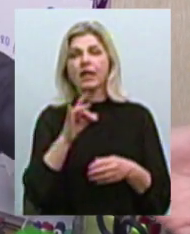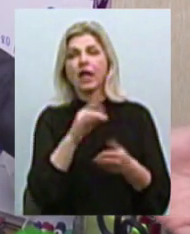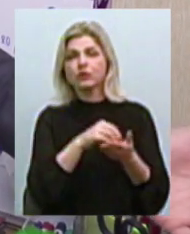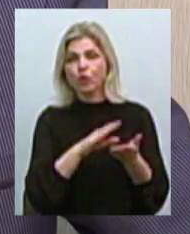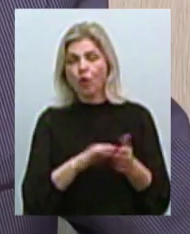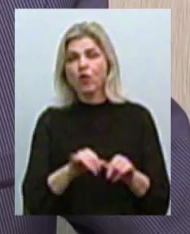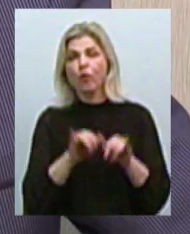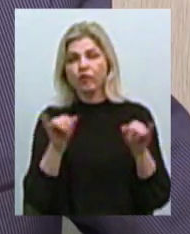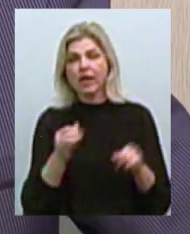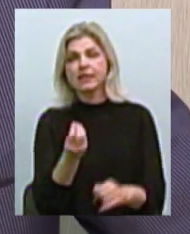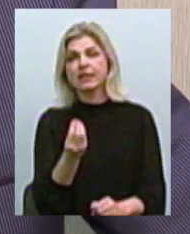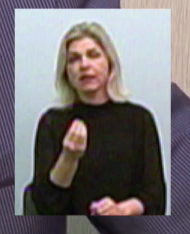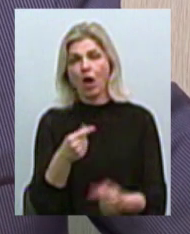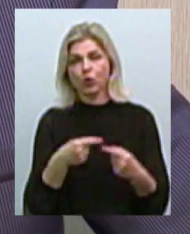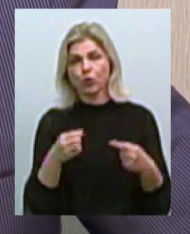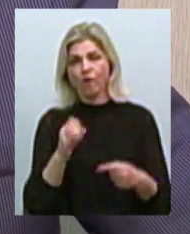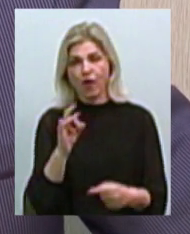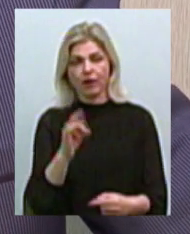ціну товару.